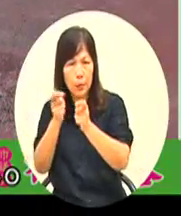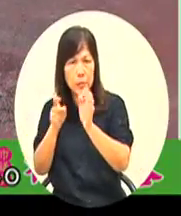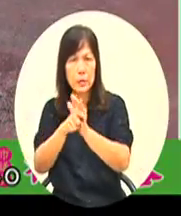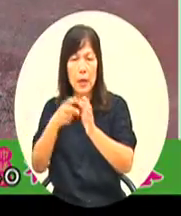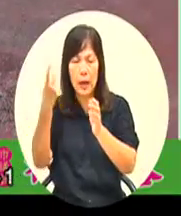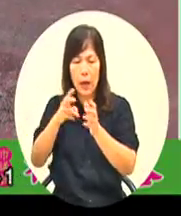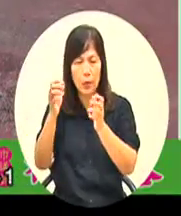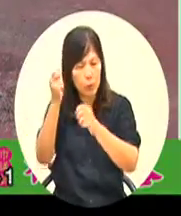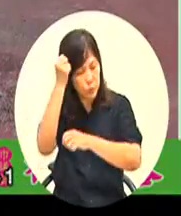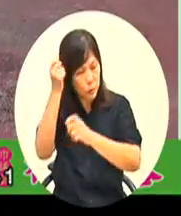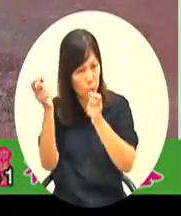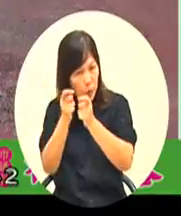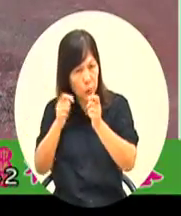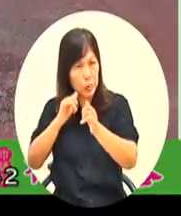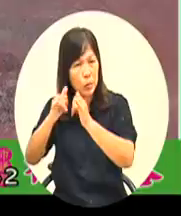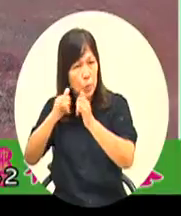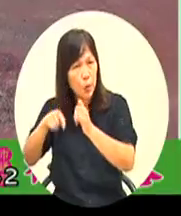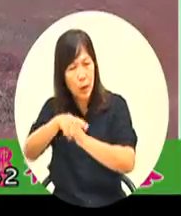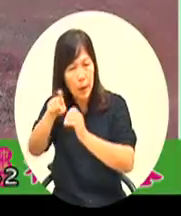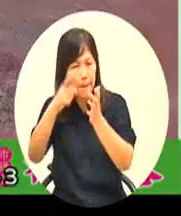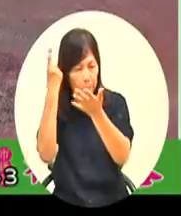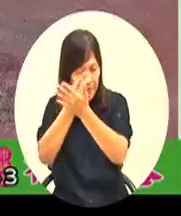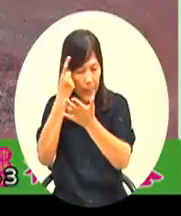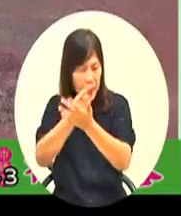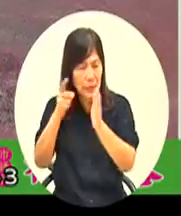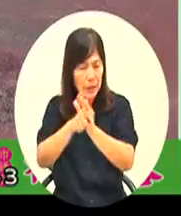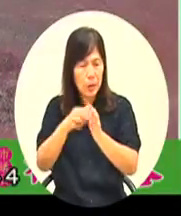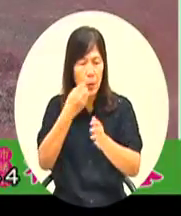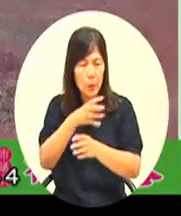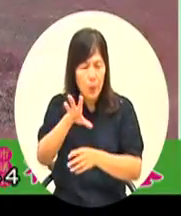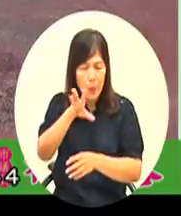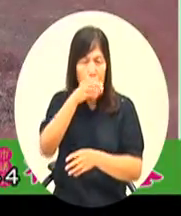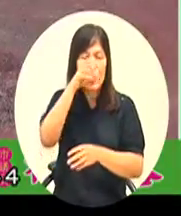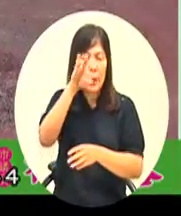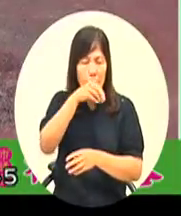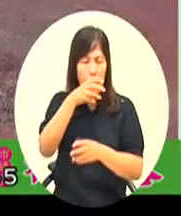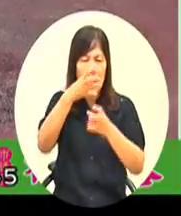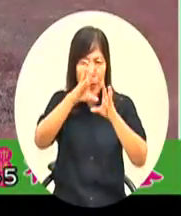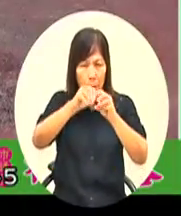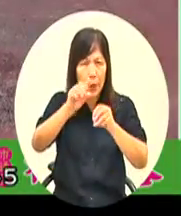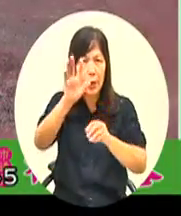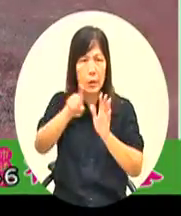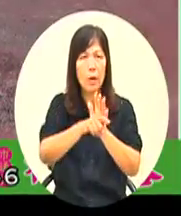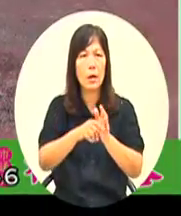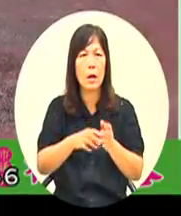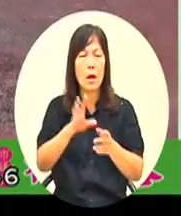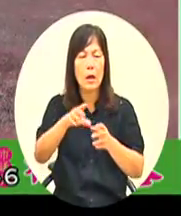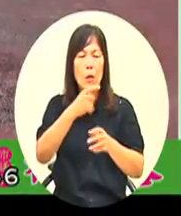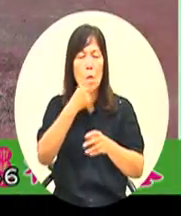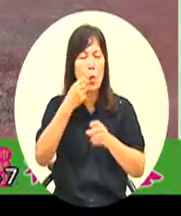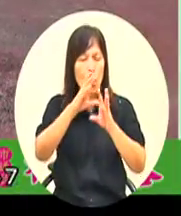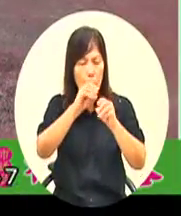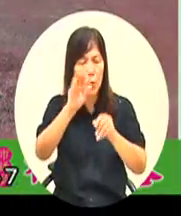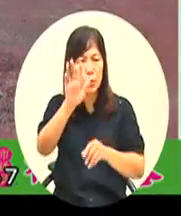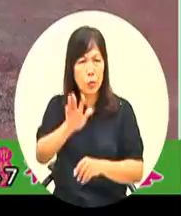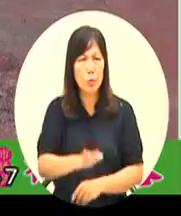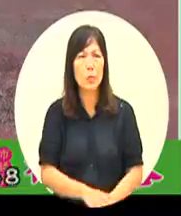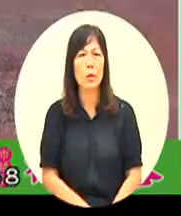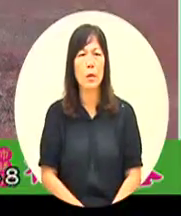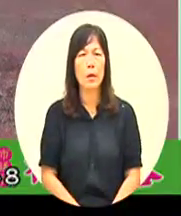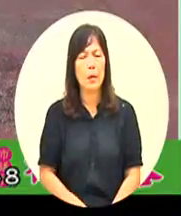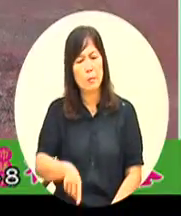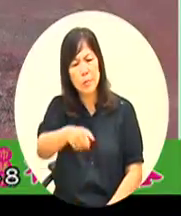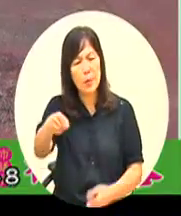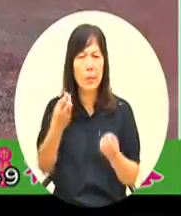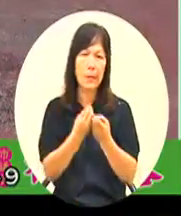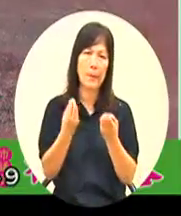就近的居民啦，伊逐工伊真正拢是伫遐咧食沙啦，逐工拢伫遐食红土啦，他们也怎么